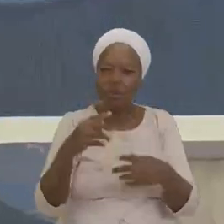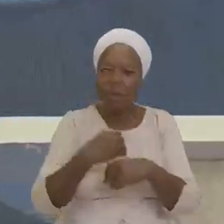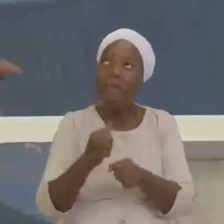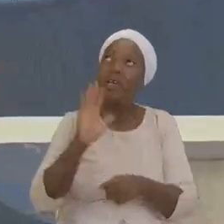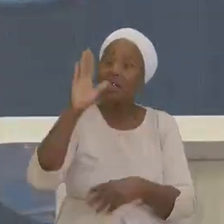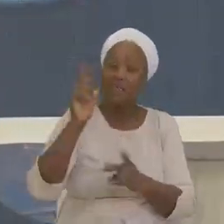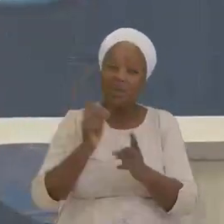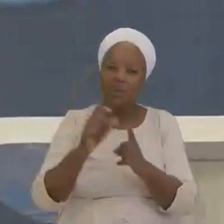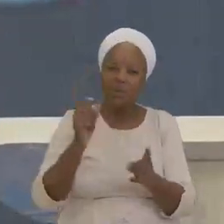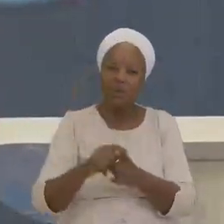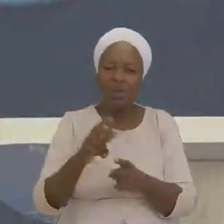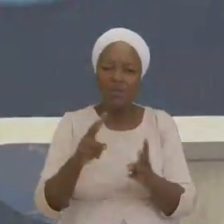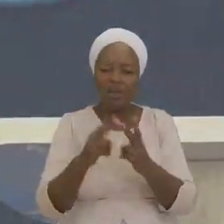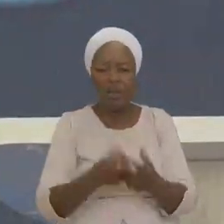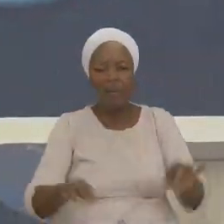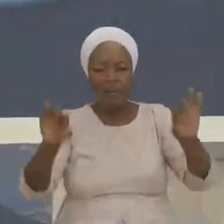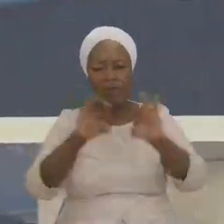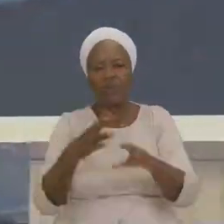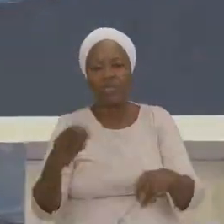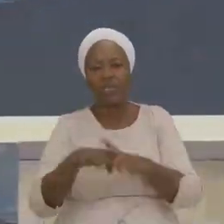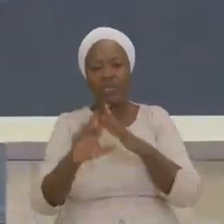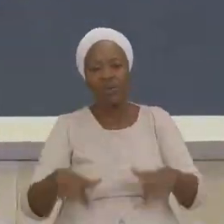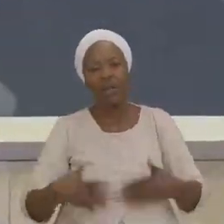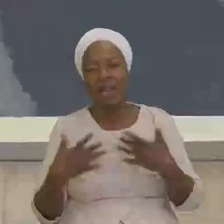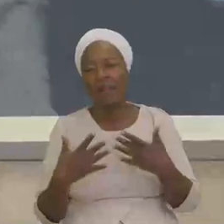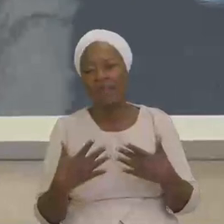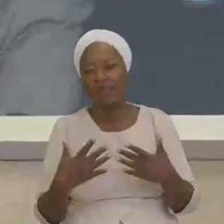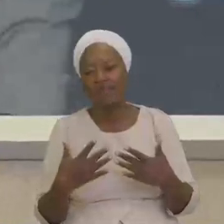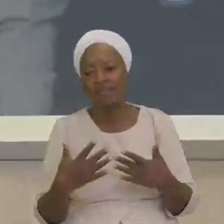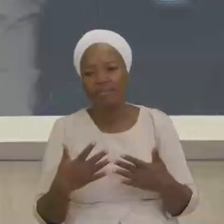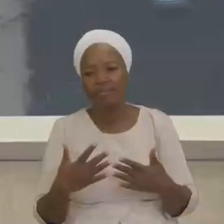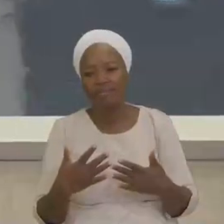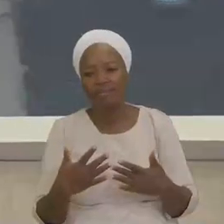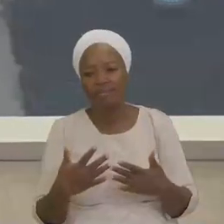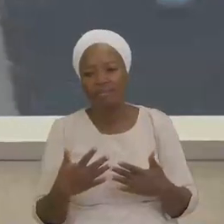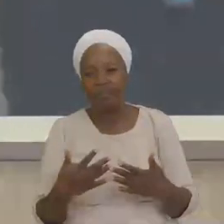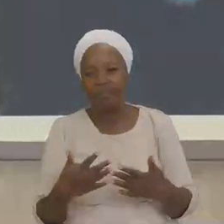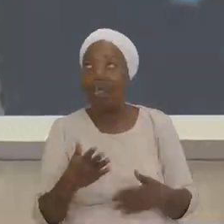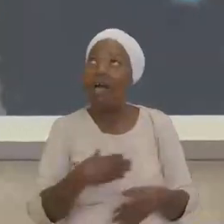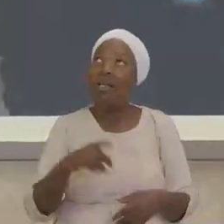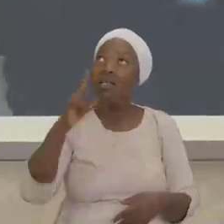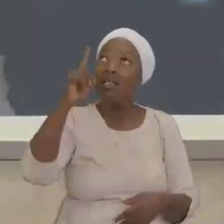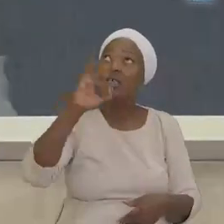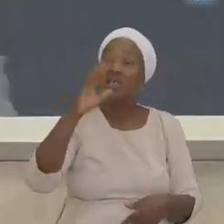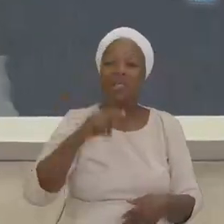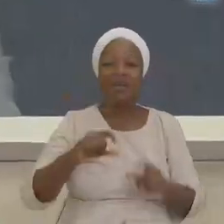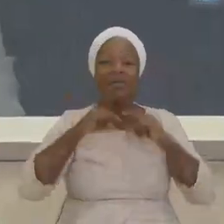Et il t'appelle à faire de sa parole une priorité dans ta vie.